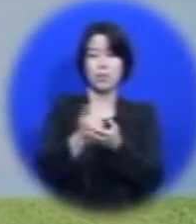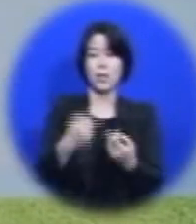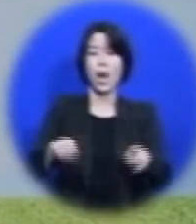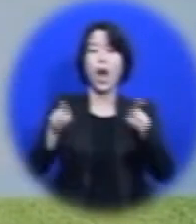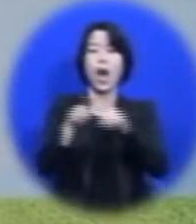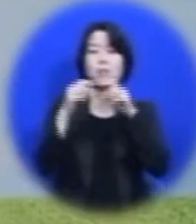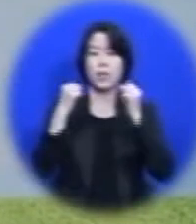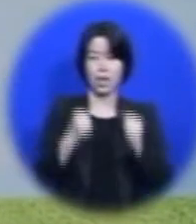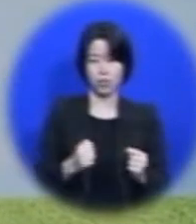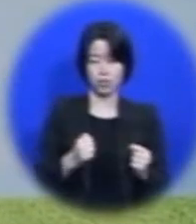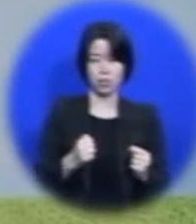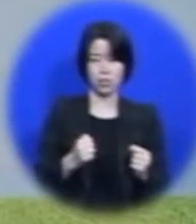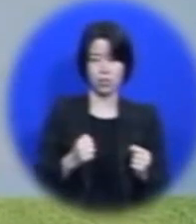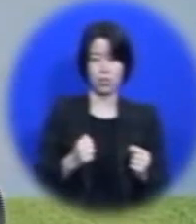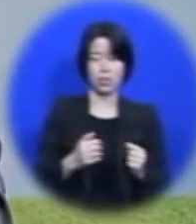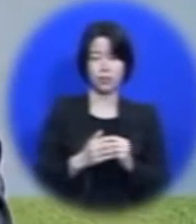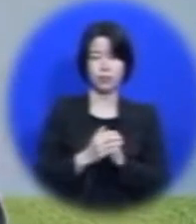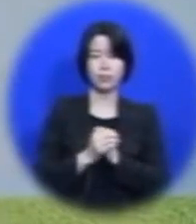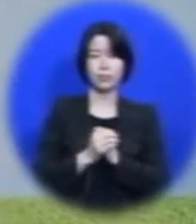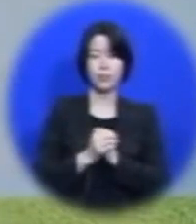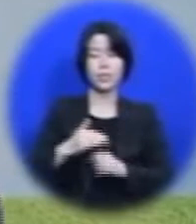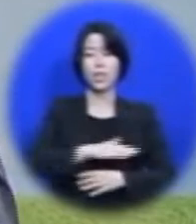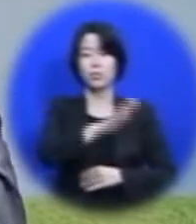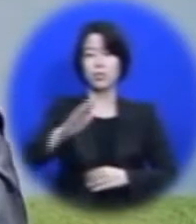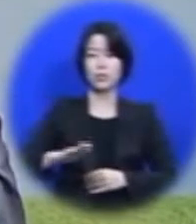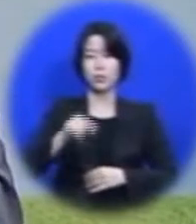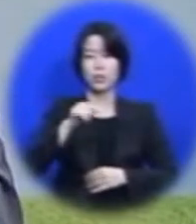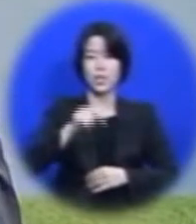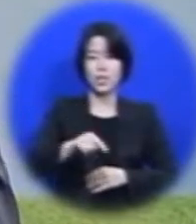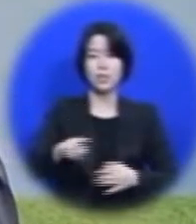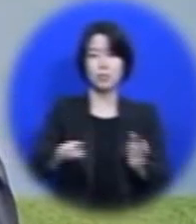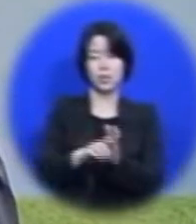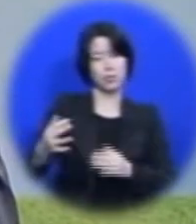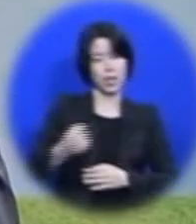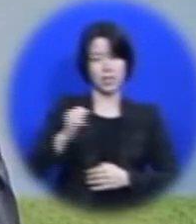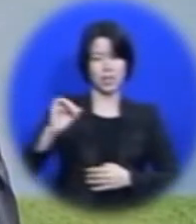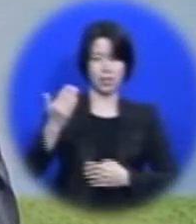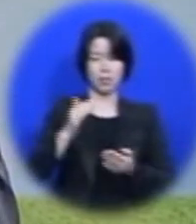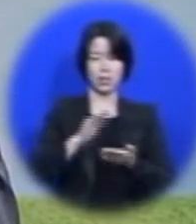해주시는 거예요. 우리도 이 믿음을 가지셔야 돼요.